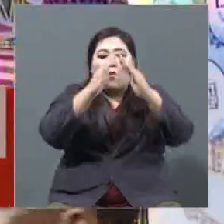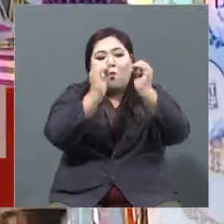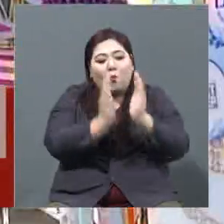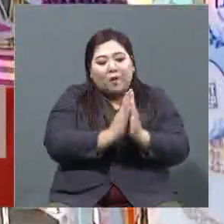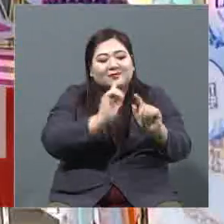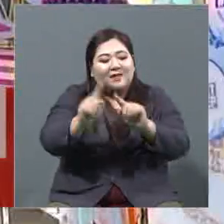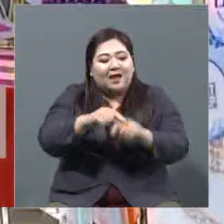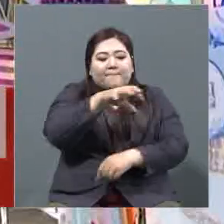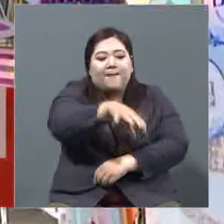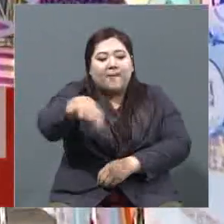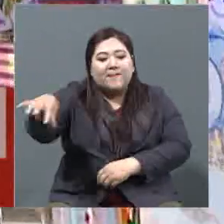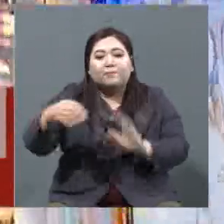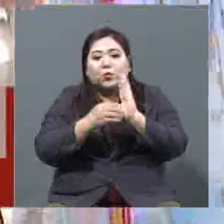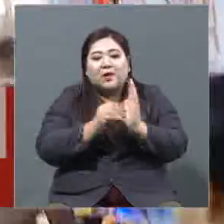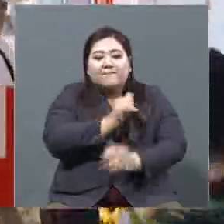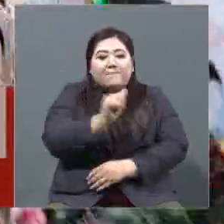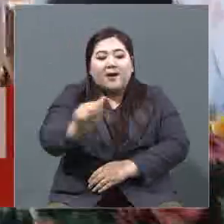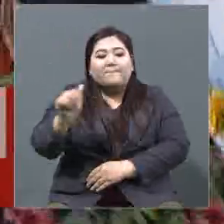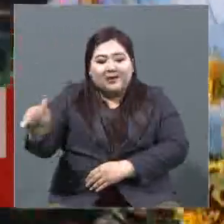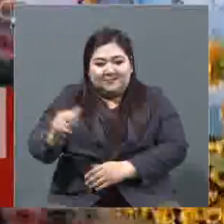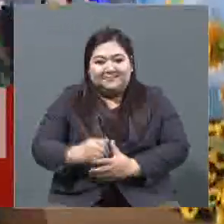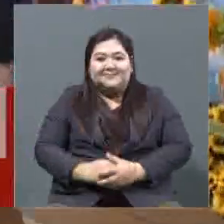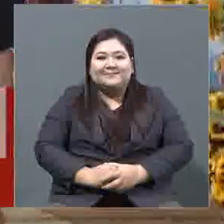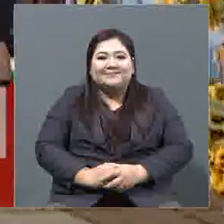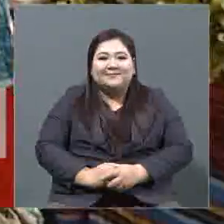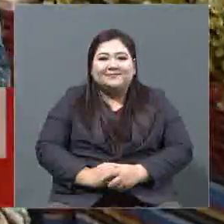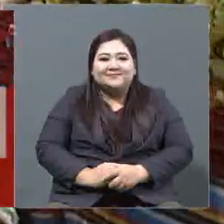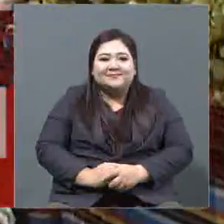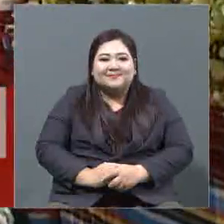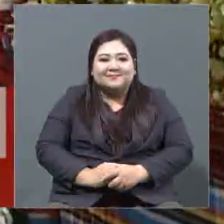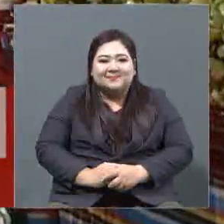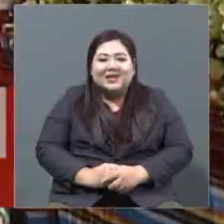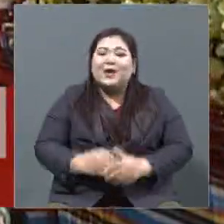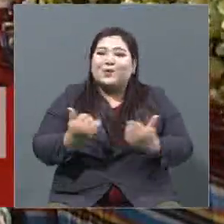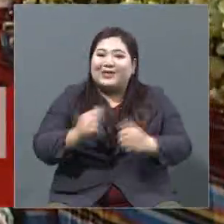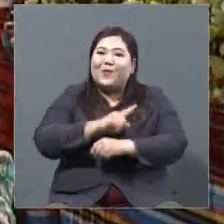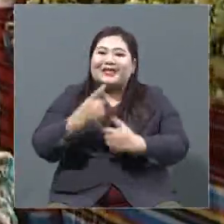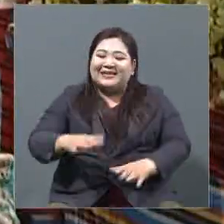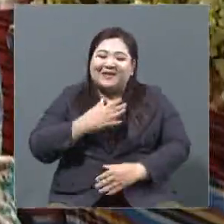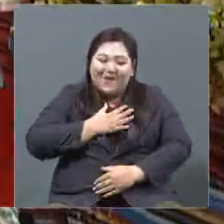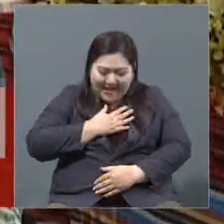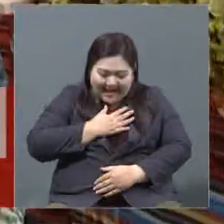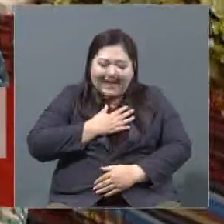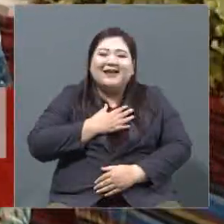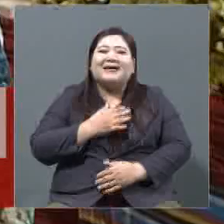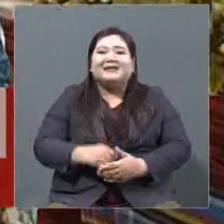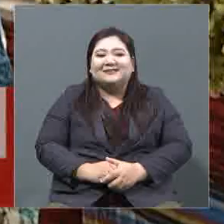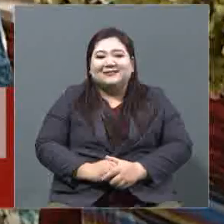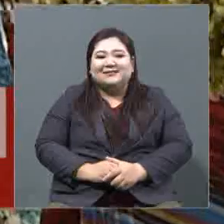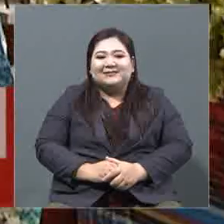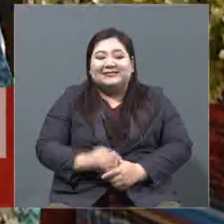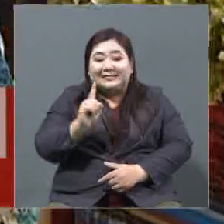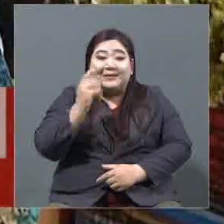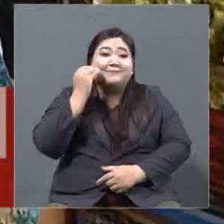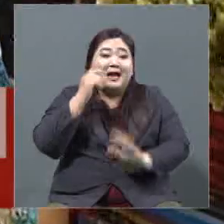ๆในพื้นที่กรุงเทพมหานครค่ะ นี่เป็นวันเกิดค่ะแล้วก็เลยจริงๆอยู่โ